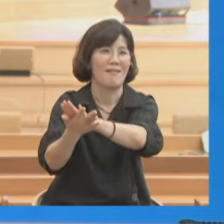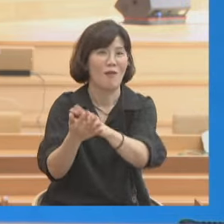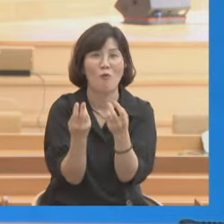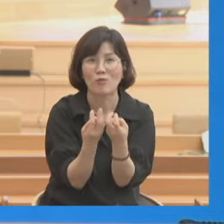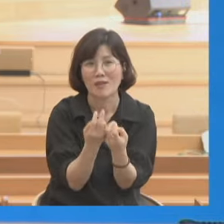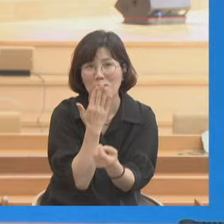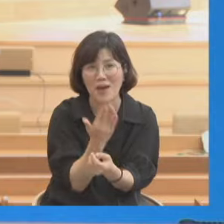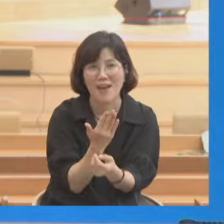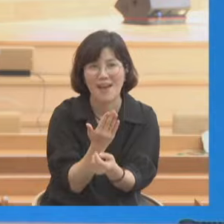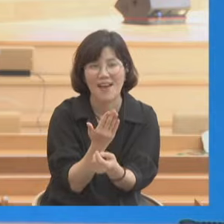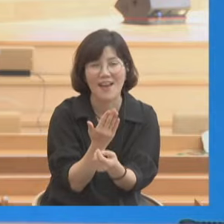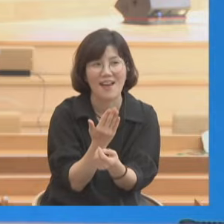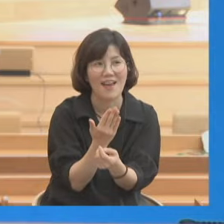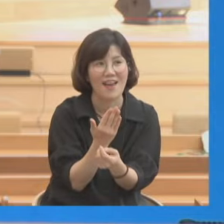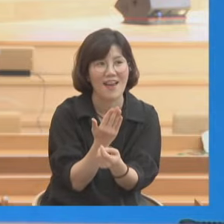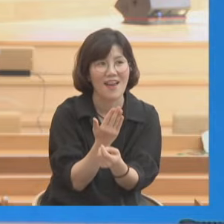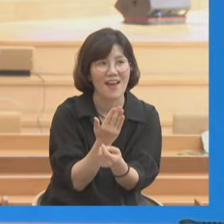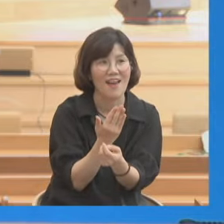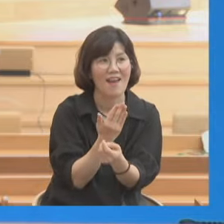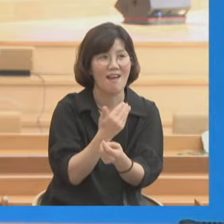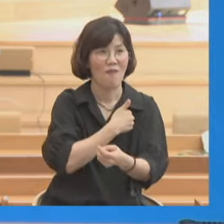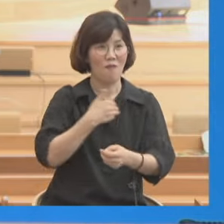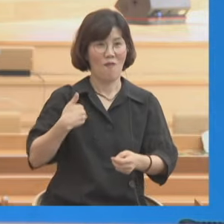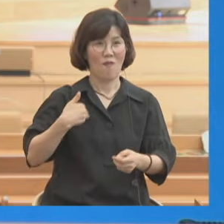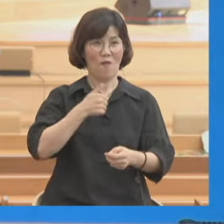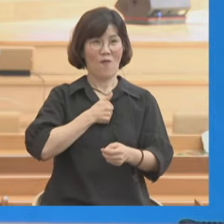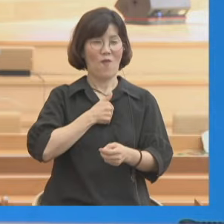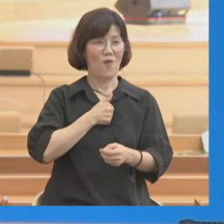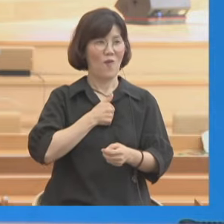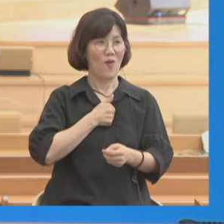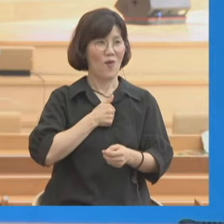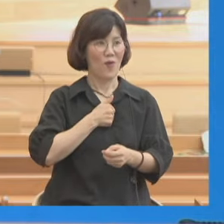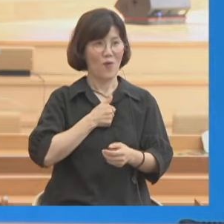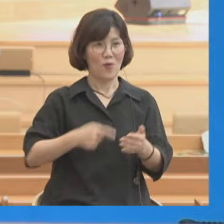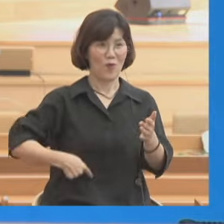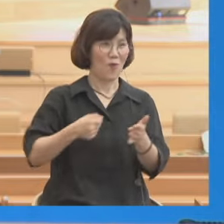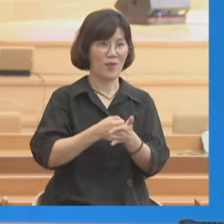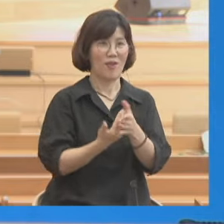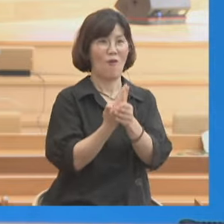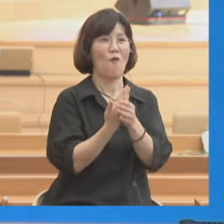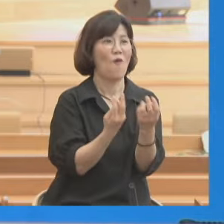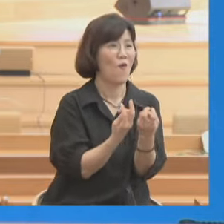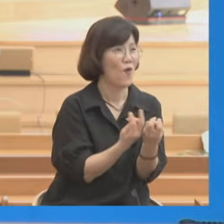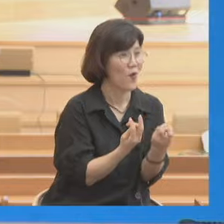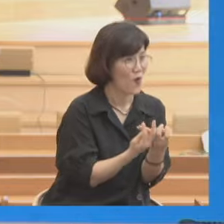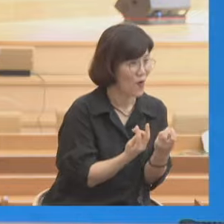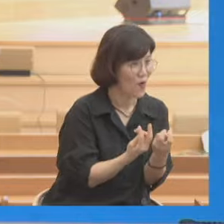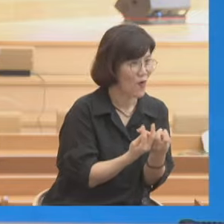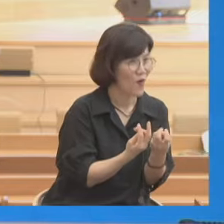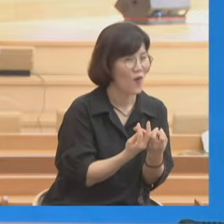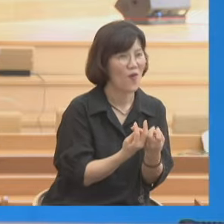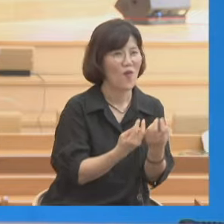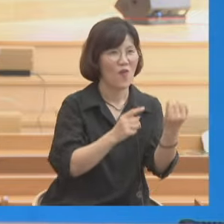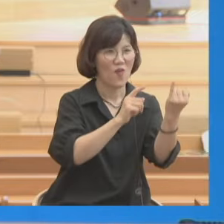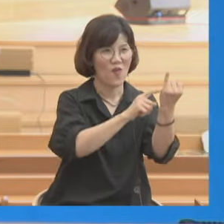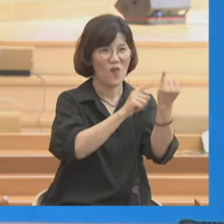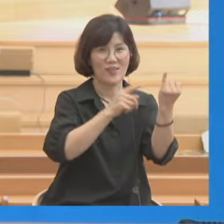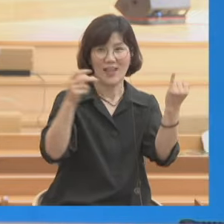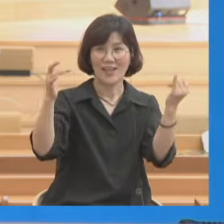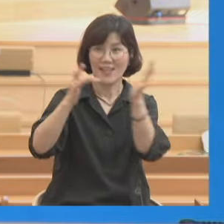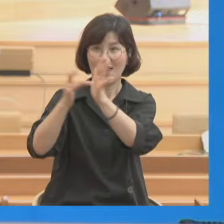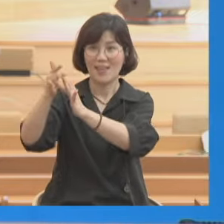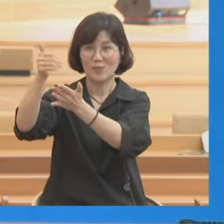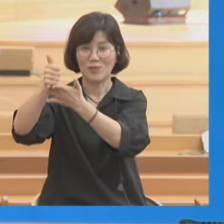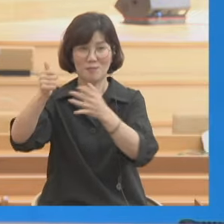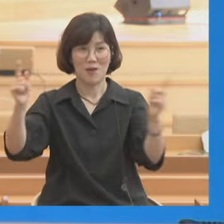어떻게 이런 담담이 어디서 나왔단 말이에요? 자, 이 여자가 흥분해가지고 예수님 만났으니까